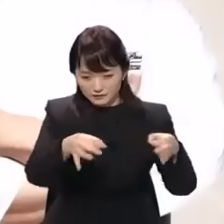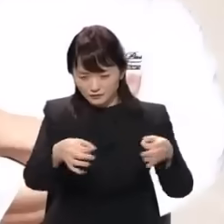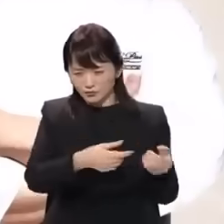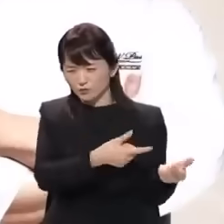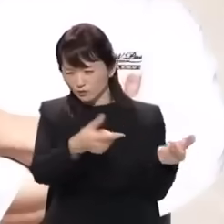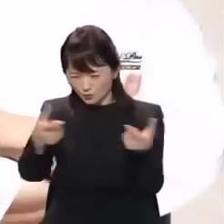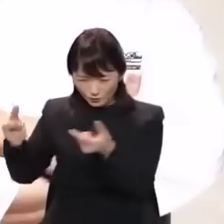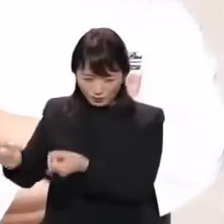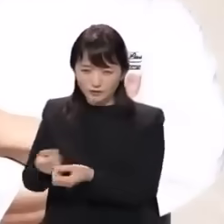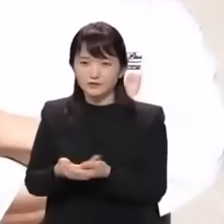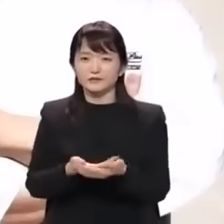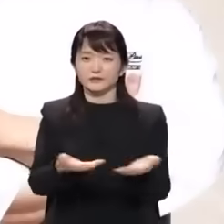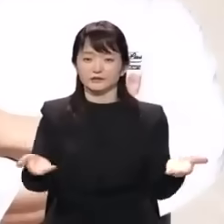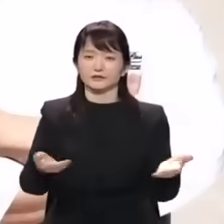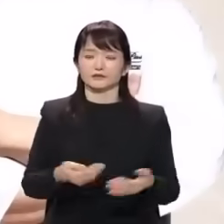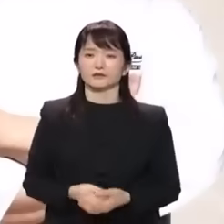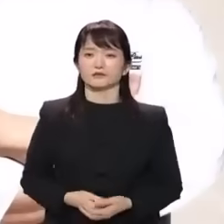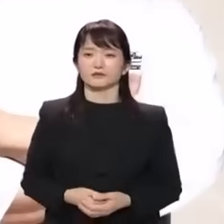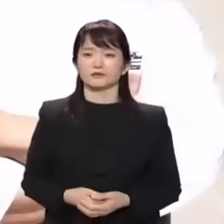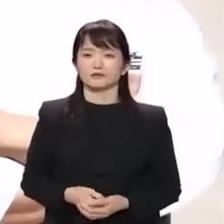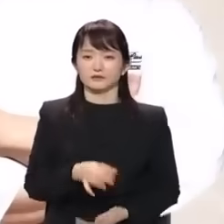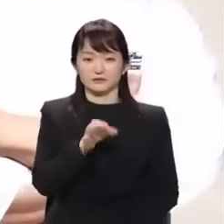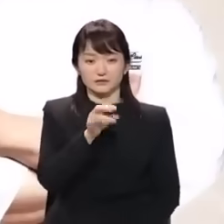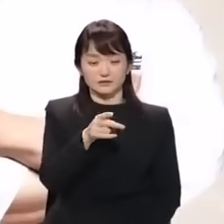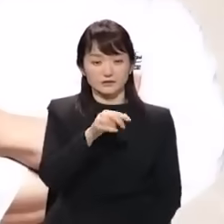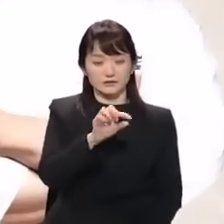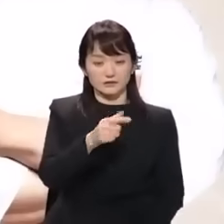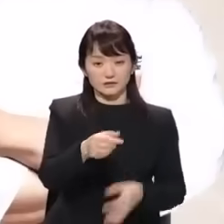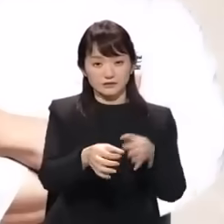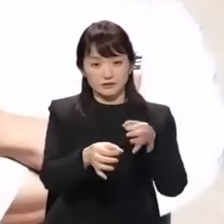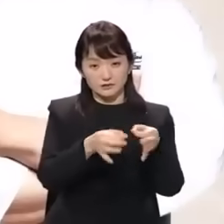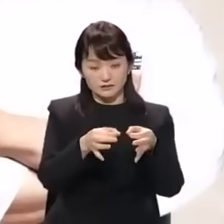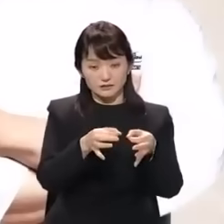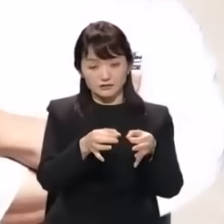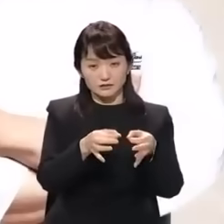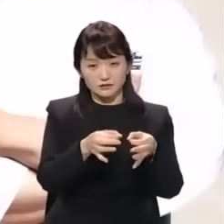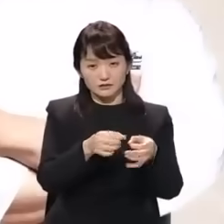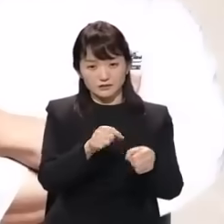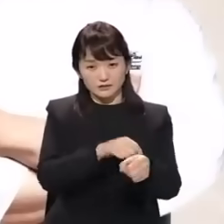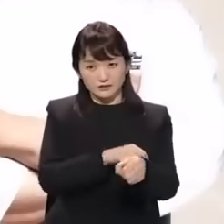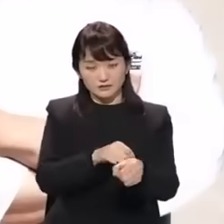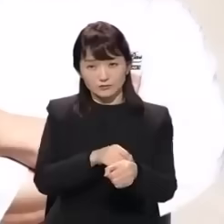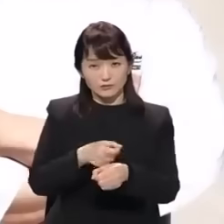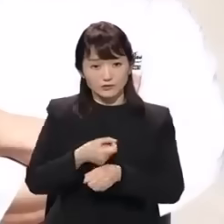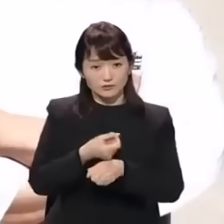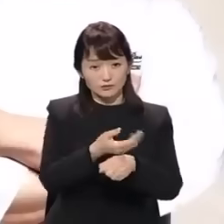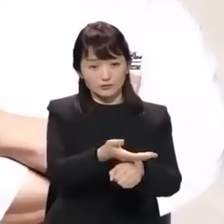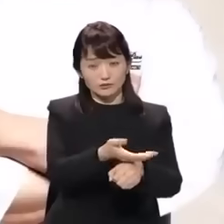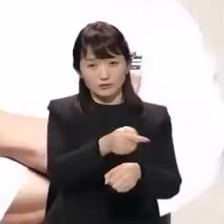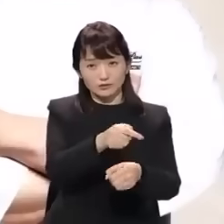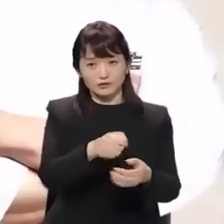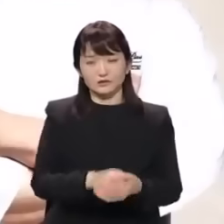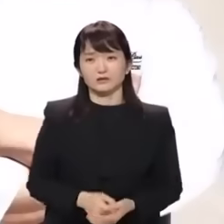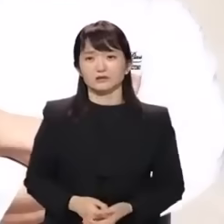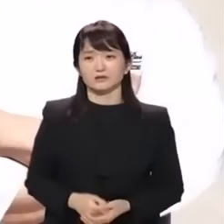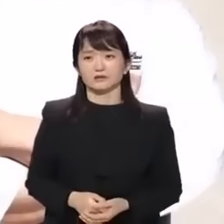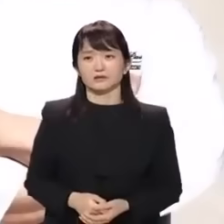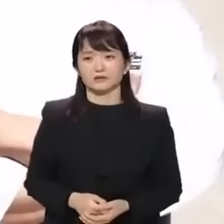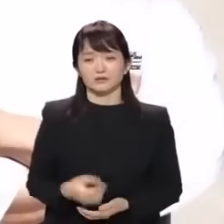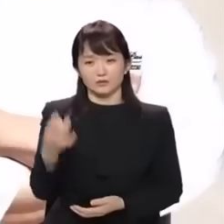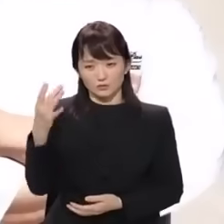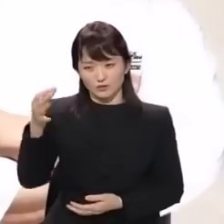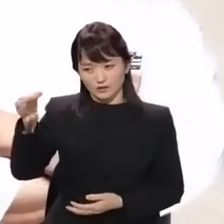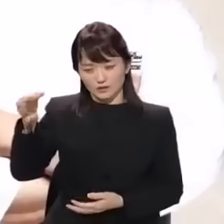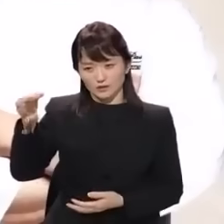하고 또 여기에만이 예산시 만 특별하게 보내 드려야 하는 물품의 경우에도 구매 담당자가 최아 단가보다 싸다고 했다